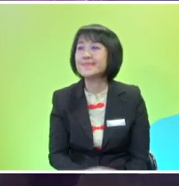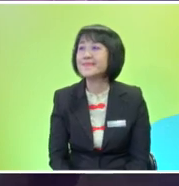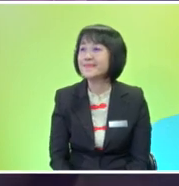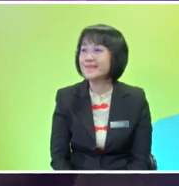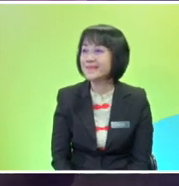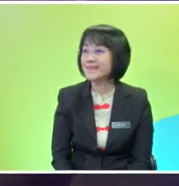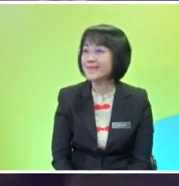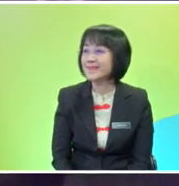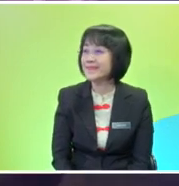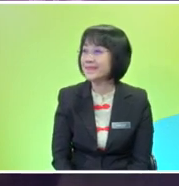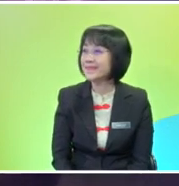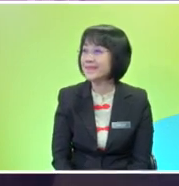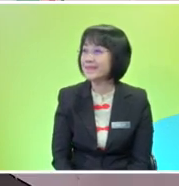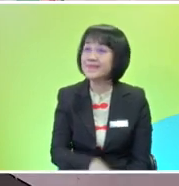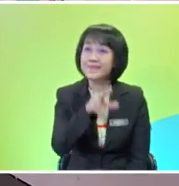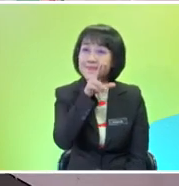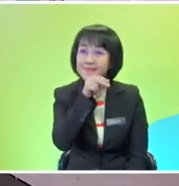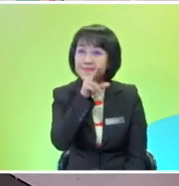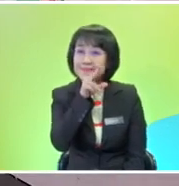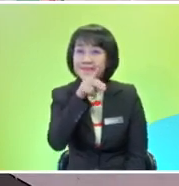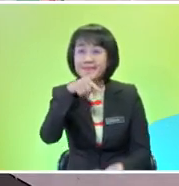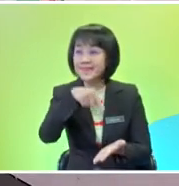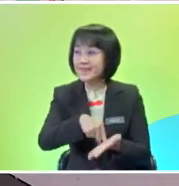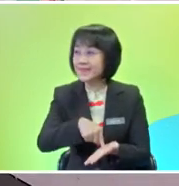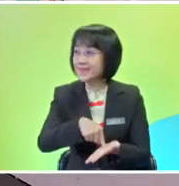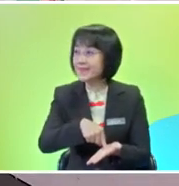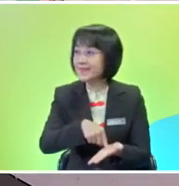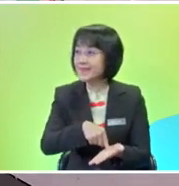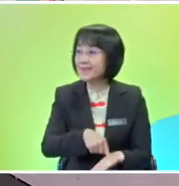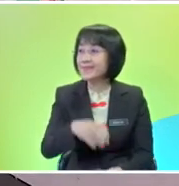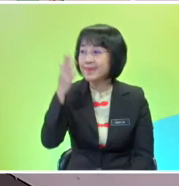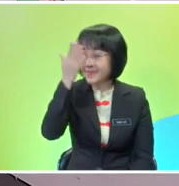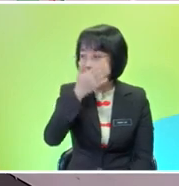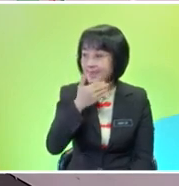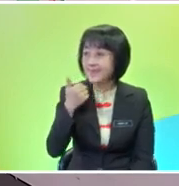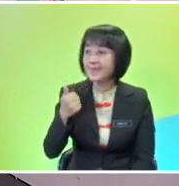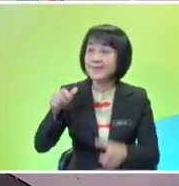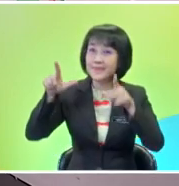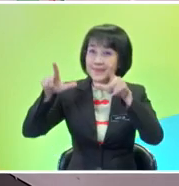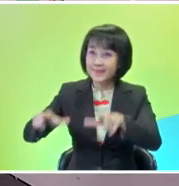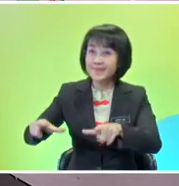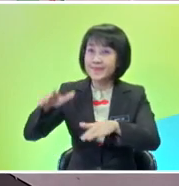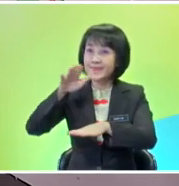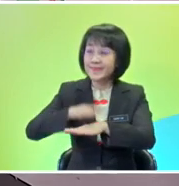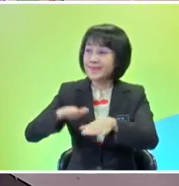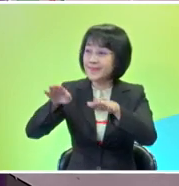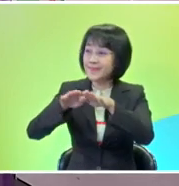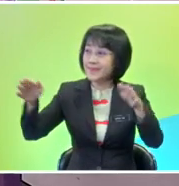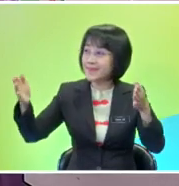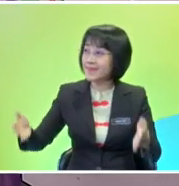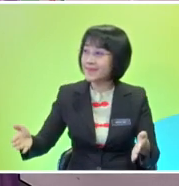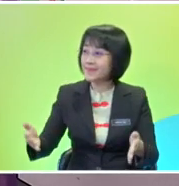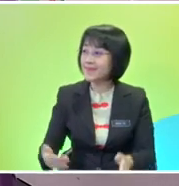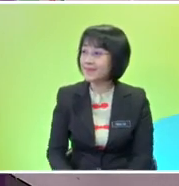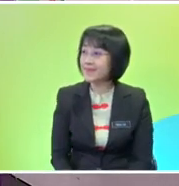ini ni saya lihat cantik kita letak dekat sini susun Betul tak betul Cikgu Mari kita